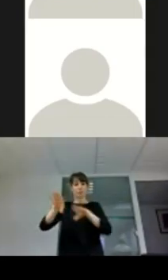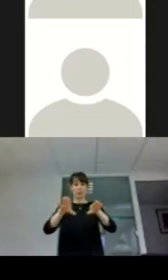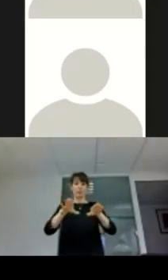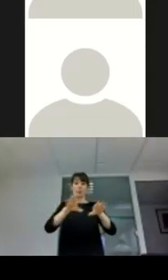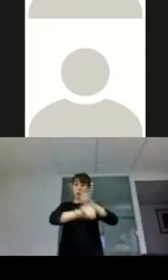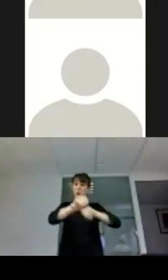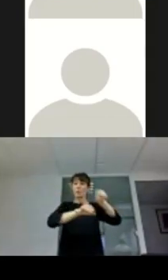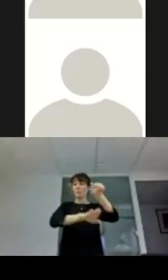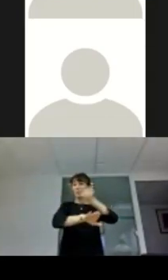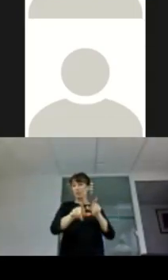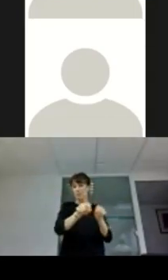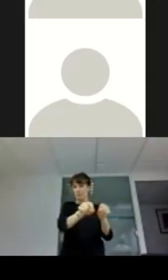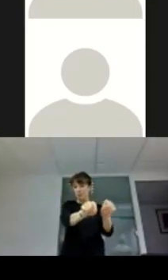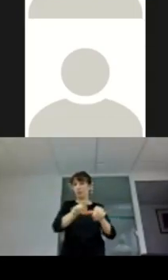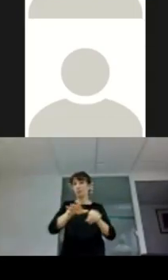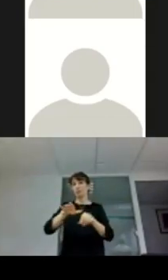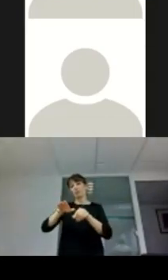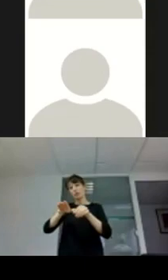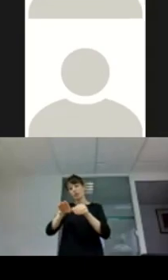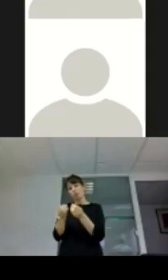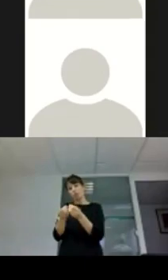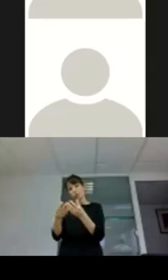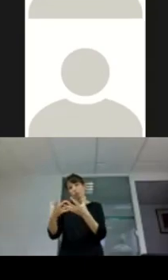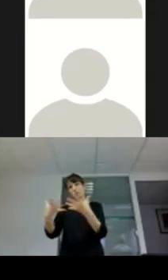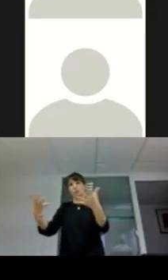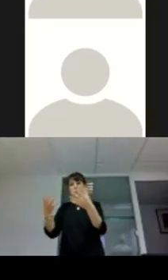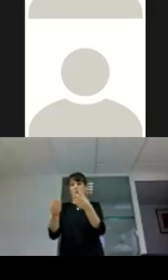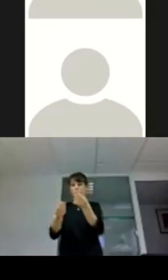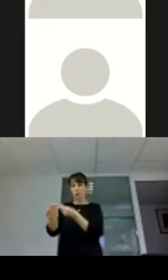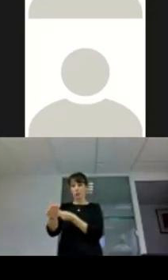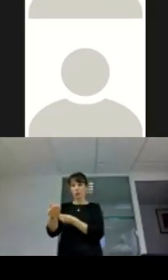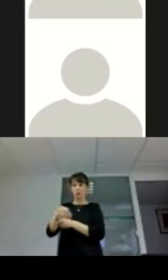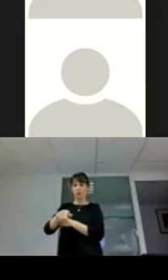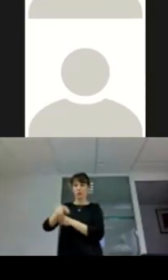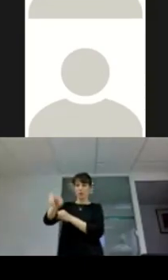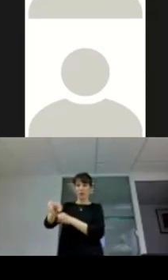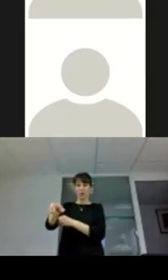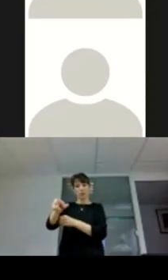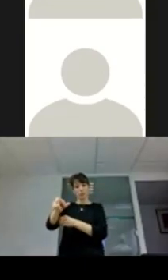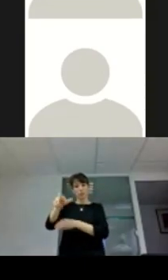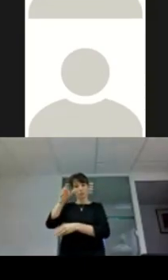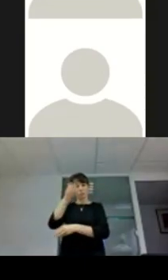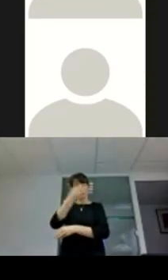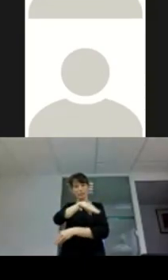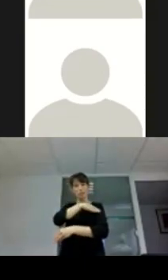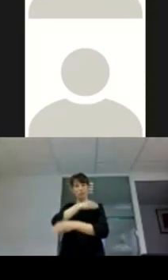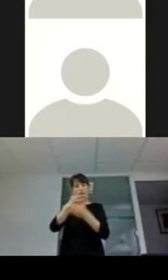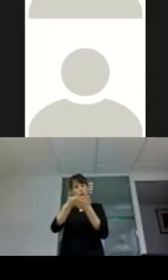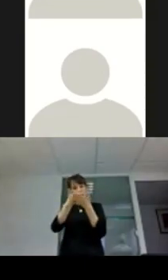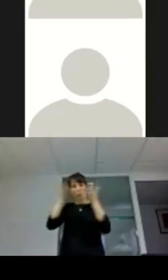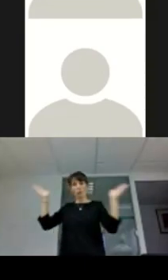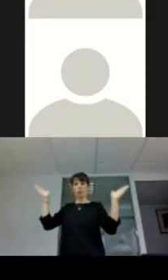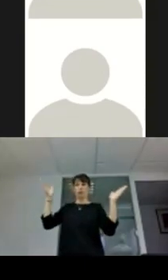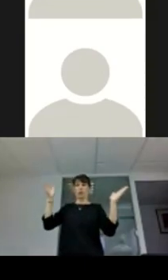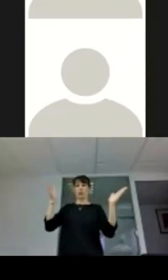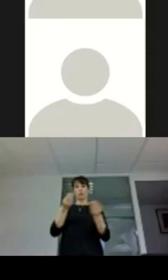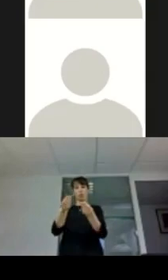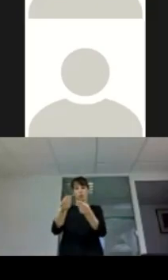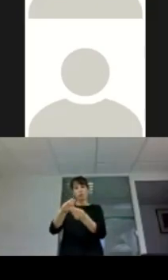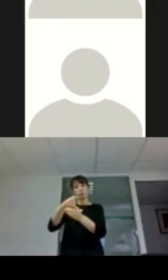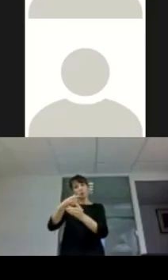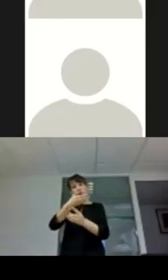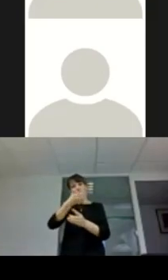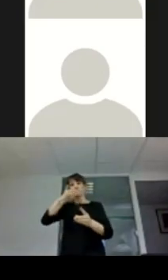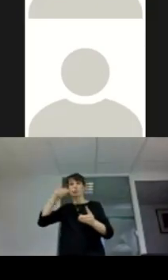patients ont permis de se déplacer et d'ouvrir un champ différent à la prise en